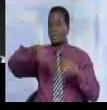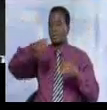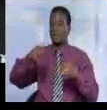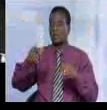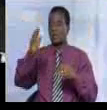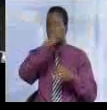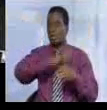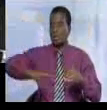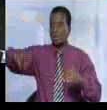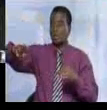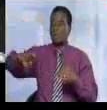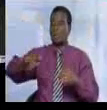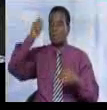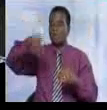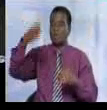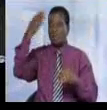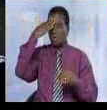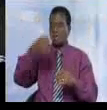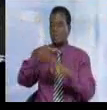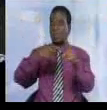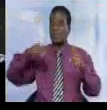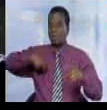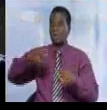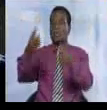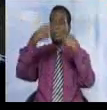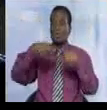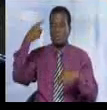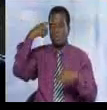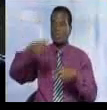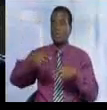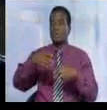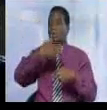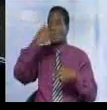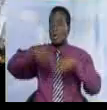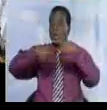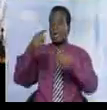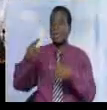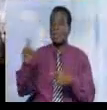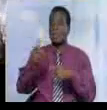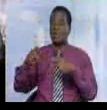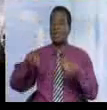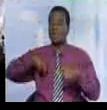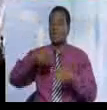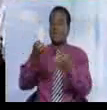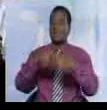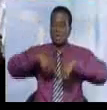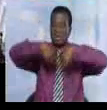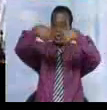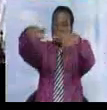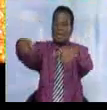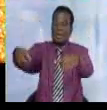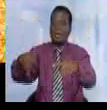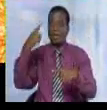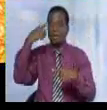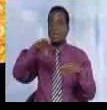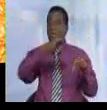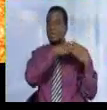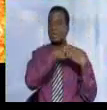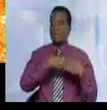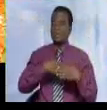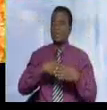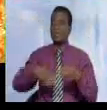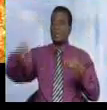religions. Il faut savoir d'où nous venons pour pouvoir mieux aller où nous voulons aller. Pour les cadres, la tradition doit renforcer l'unité